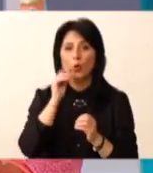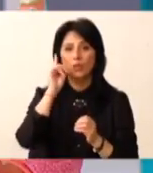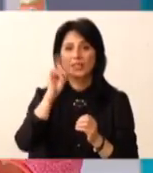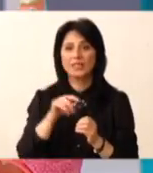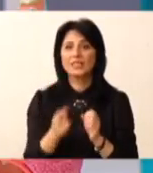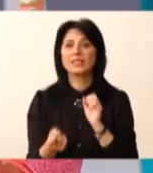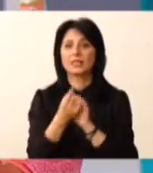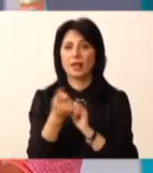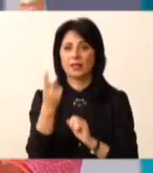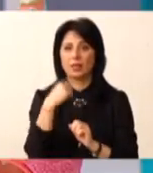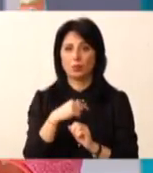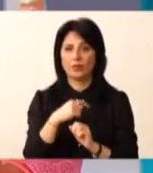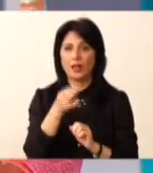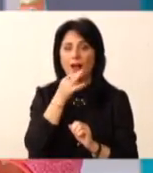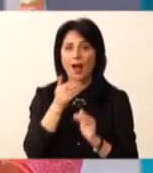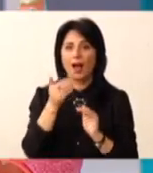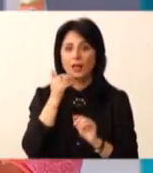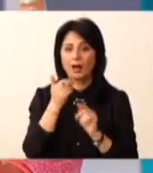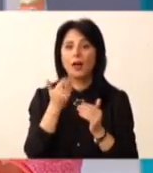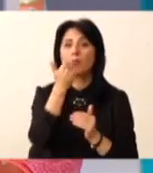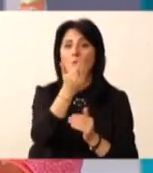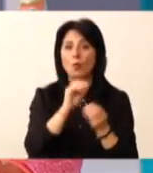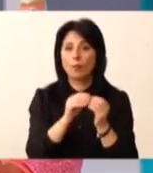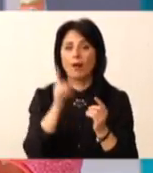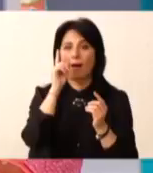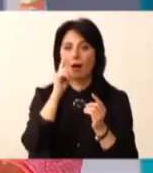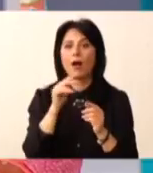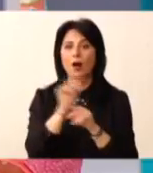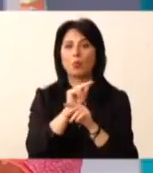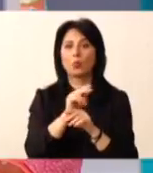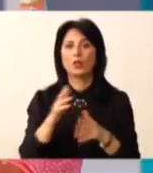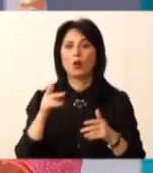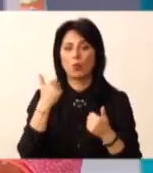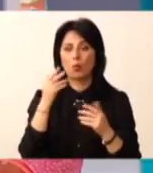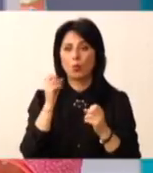უნდა, როდესაც ვიცით ადრეულ სტადიაზე და ადრეულ ეტაპზე, რომ პაციენტს აქვს რაღაც გარკვეული